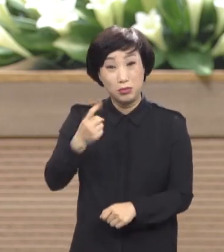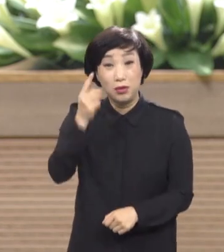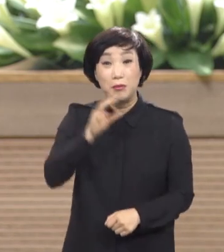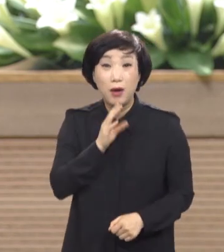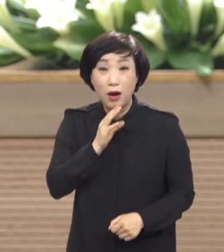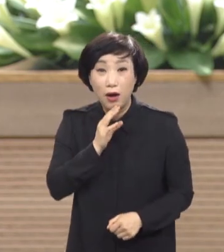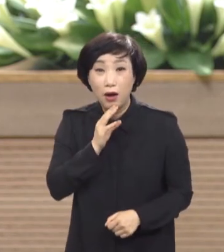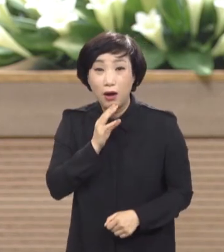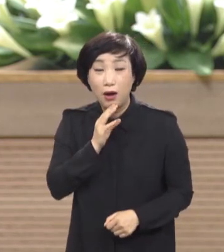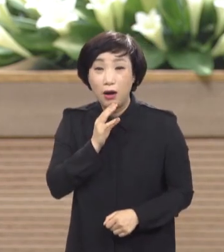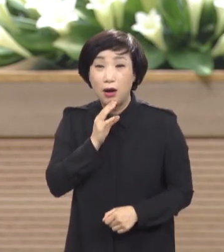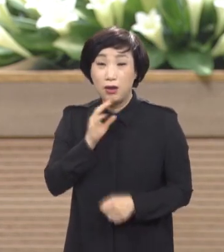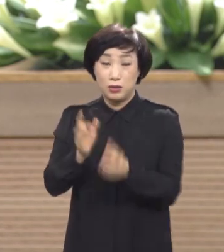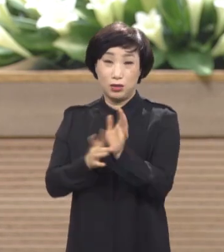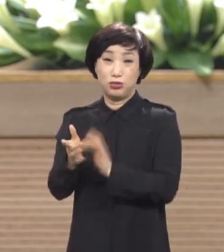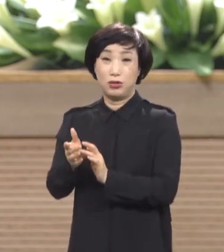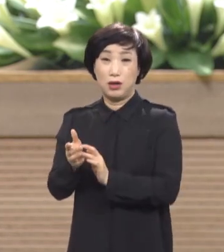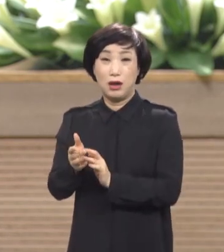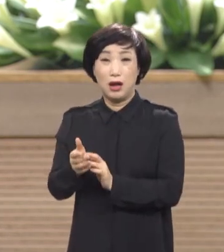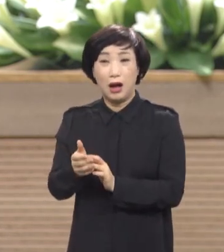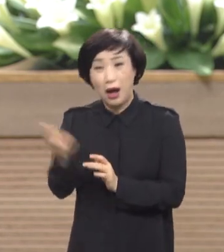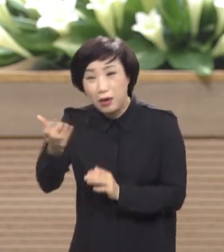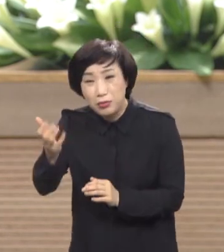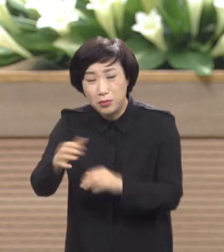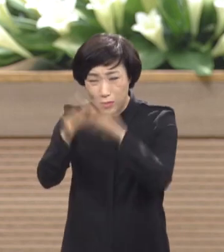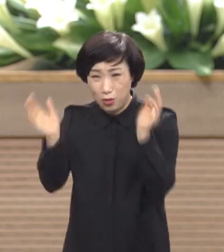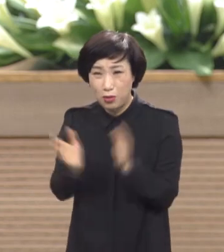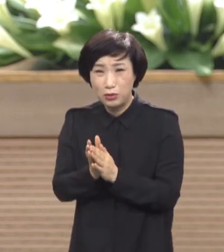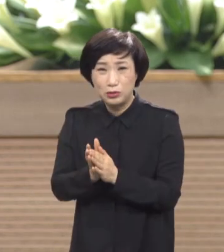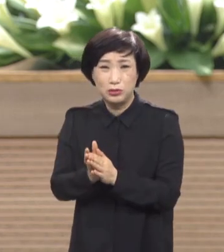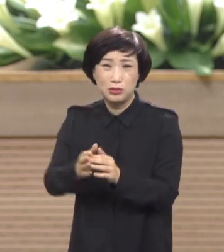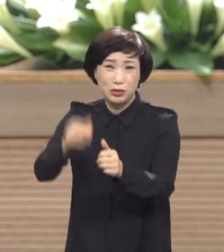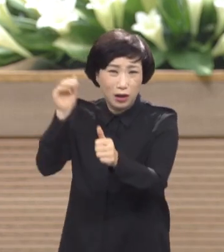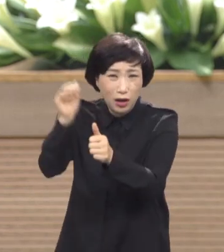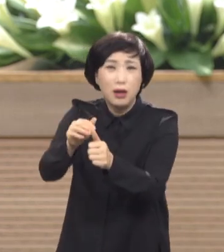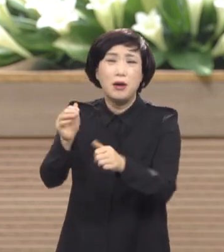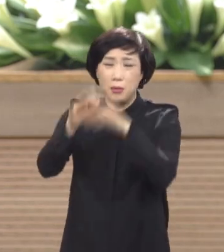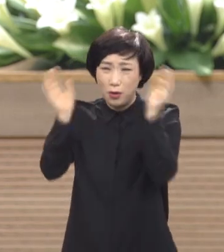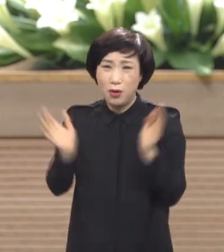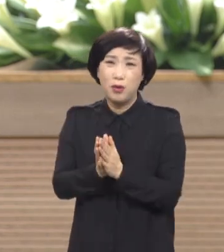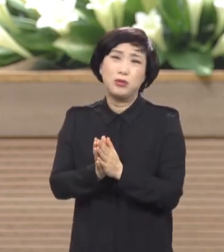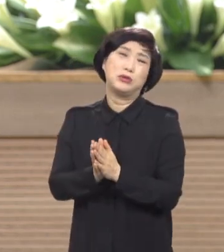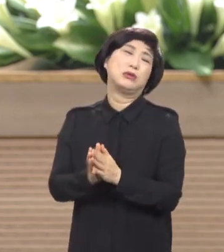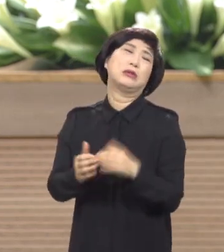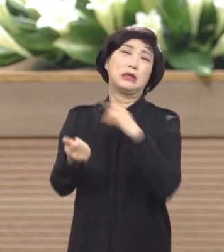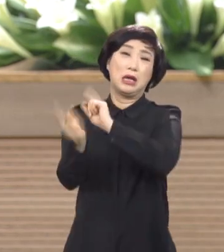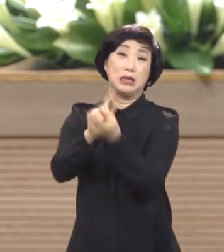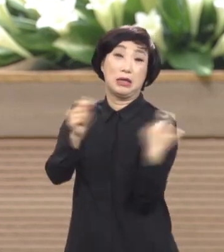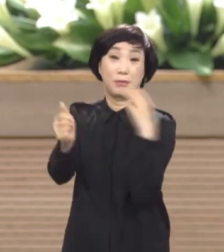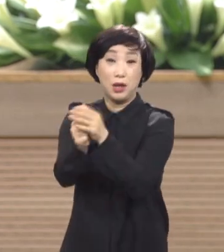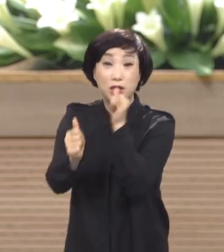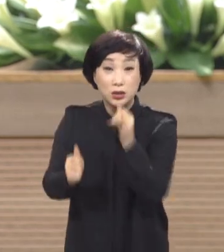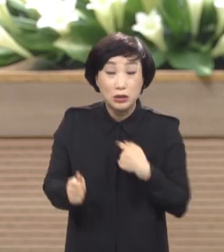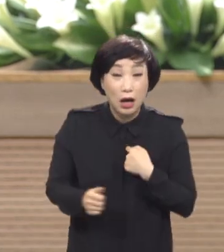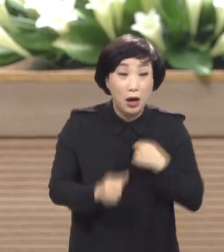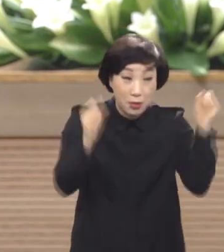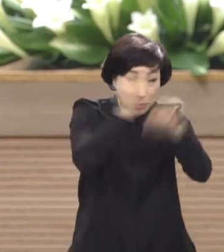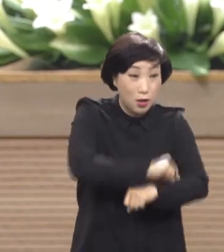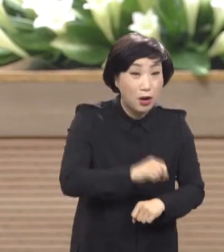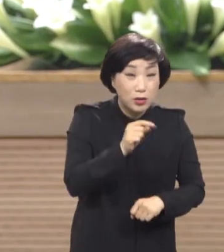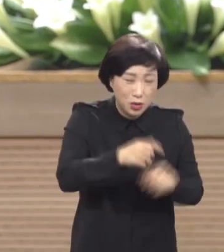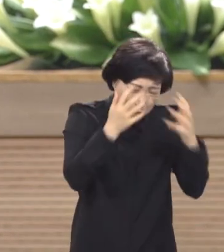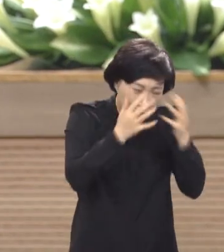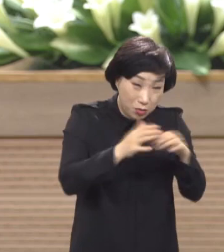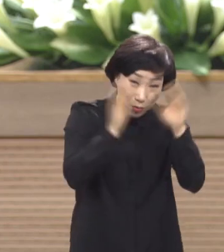자기 찔림의 아픔으로 담당하는 거예요 내가 멸망과 파멸했던 고통을